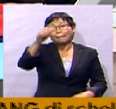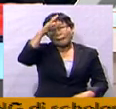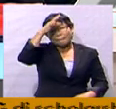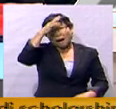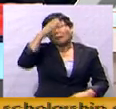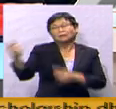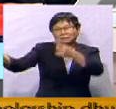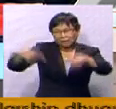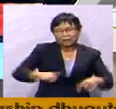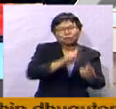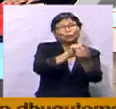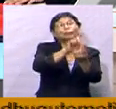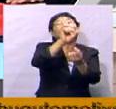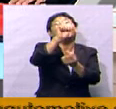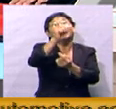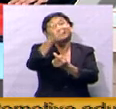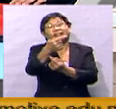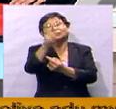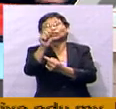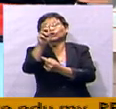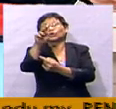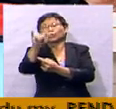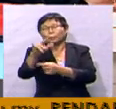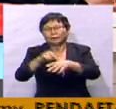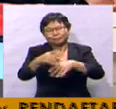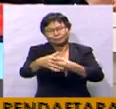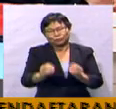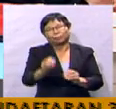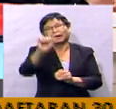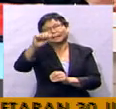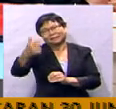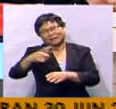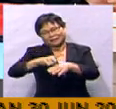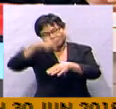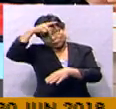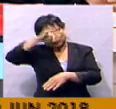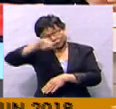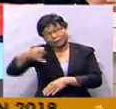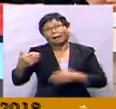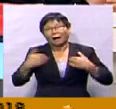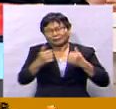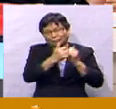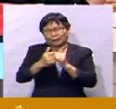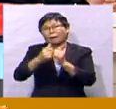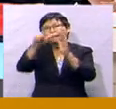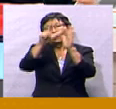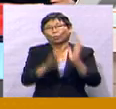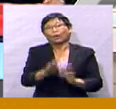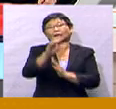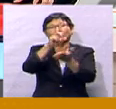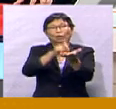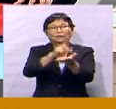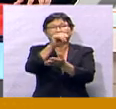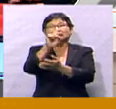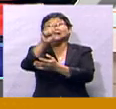mengadakan pertemuan dengan Peguam Negara Tommy Thomas di Pejabat Peguam Negara Putrajaya. Turut serta Peguam Dr. Setev Ram